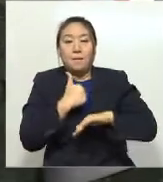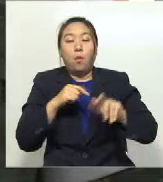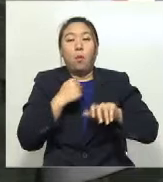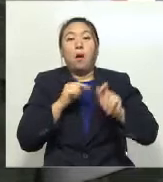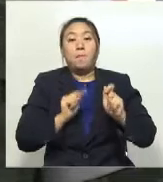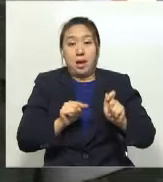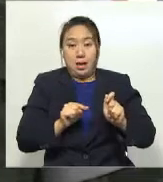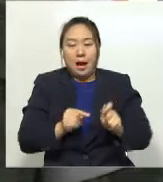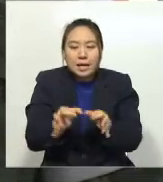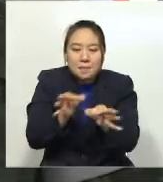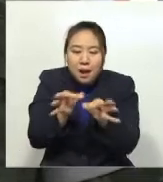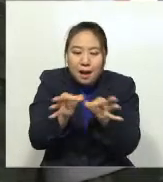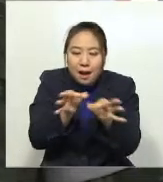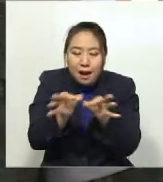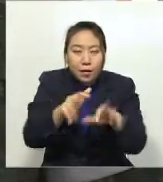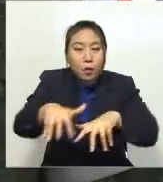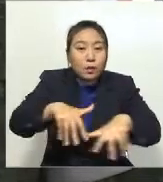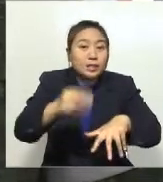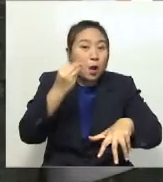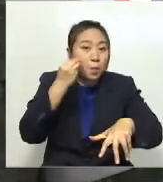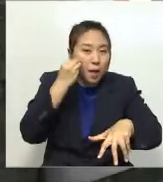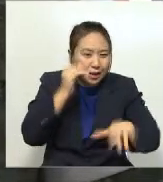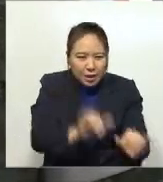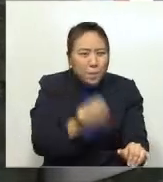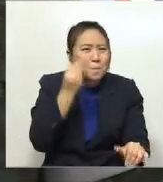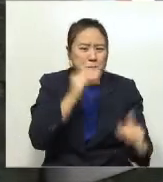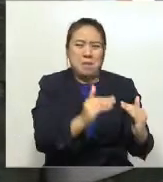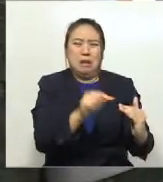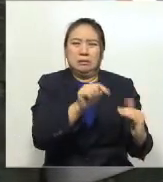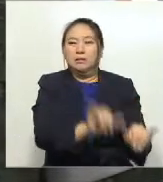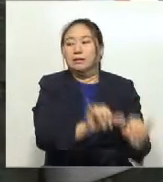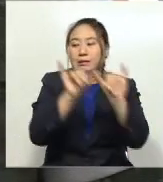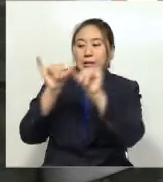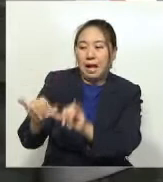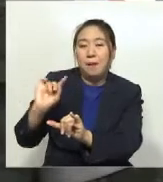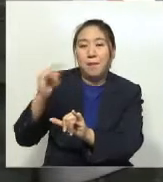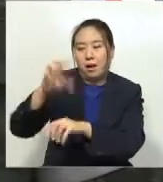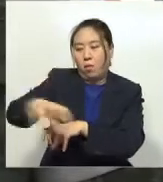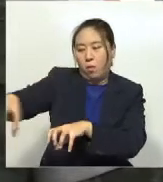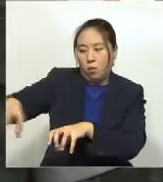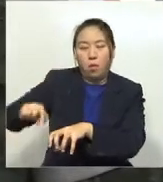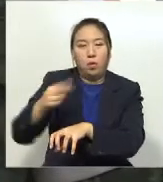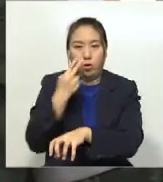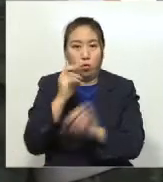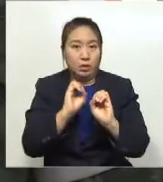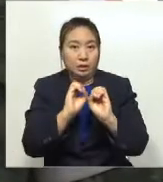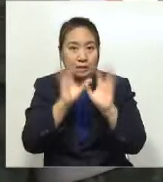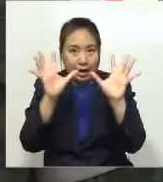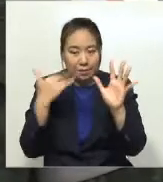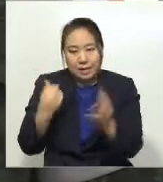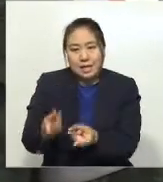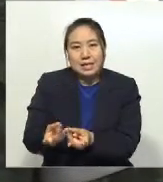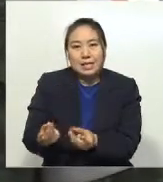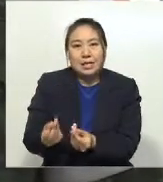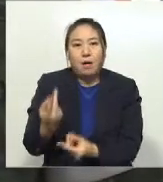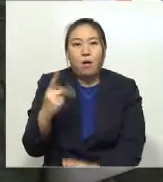ที่เราจะไปสร้างบ้านหมู่บ้านถาวรนะครับซึ่งค่อนข้างจะชัดเจนนะฮะว่าเราจะใช้ที่ดินคท